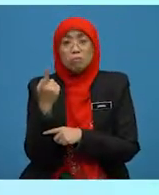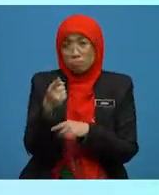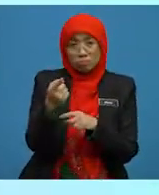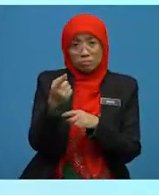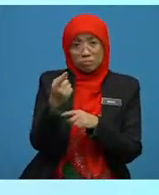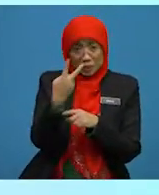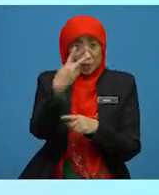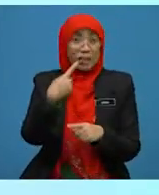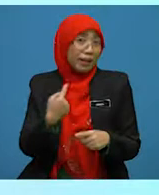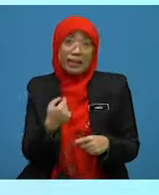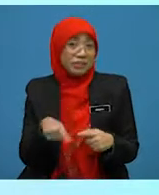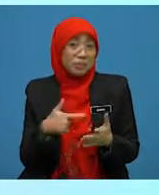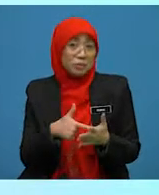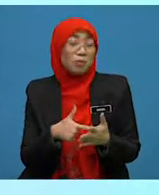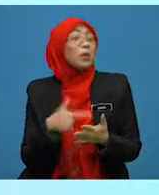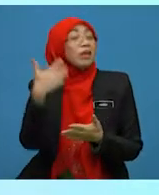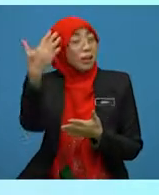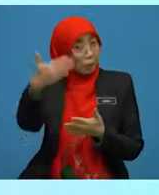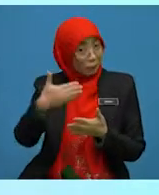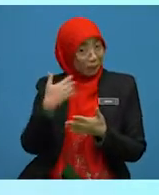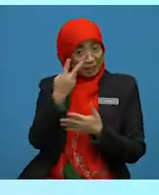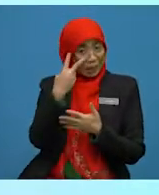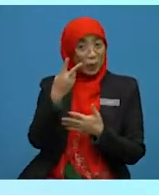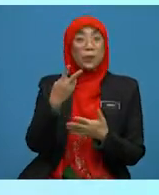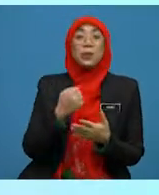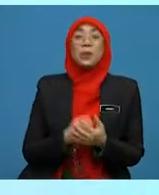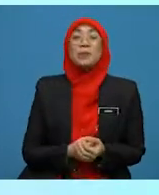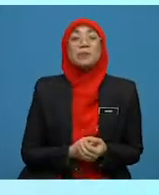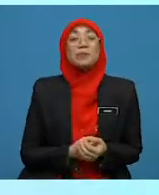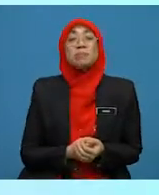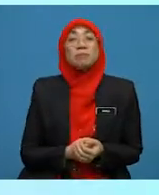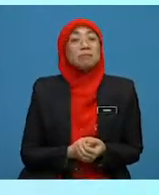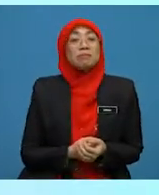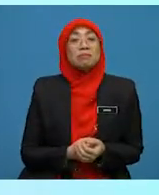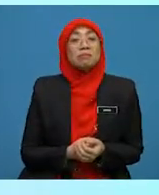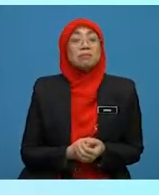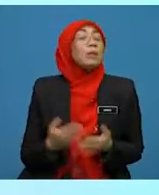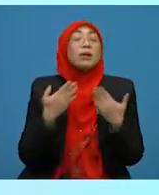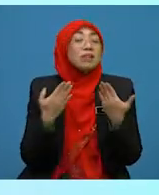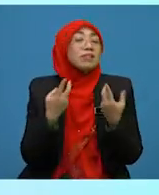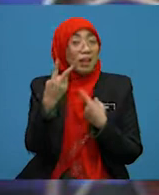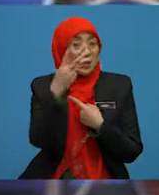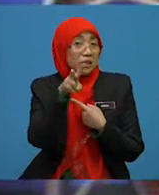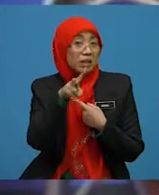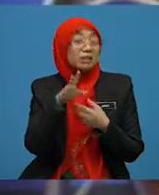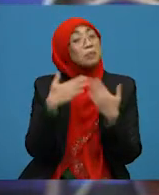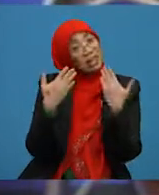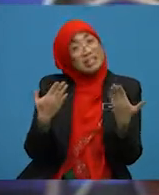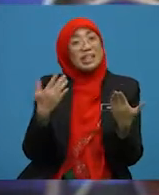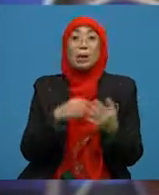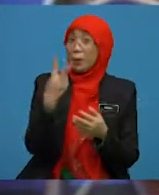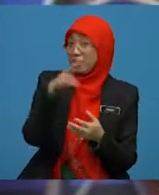cikgu? Ya, nampaknya semua masih setia bersama dengan cikgu. Terima kasih.